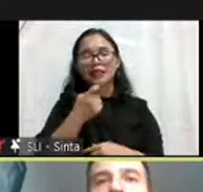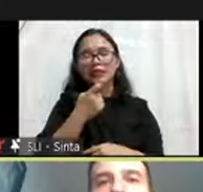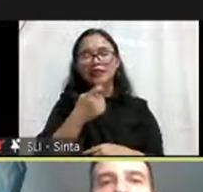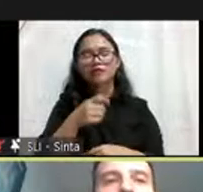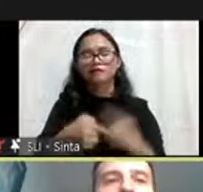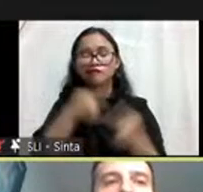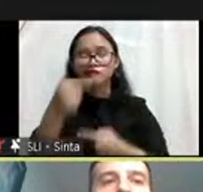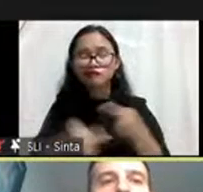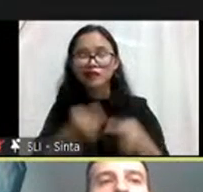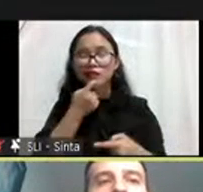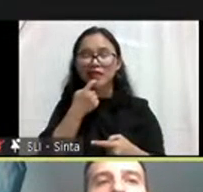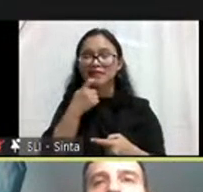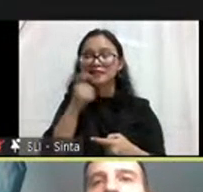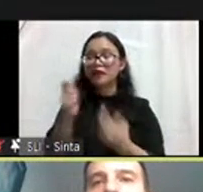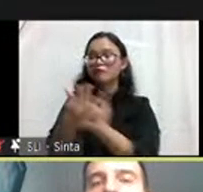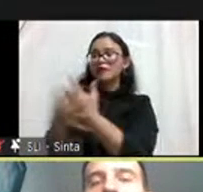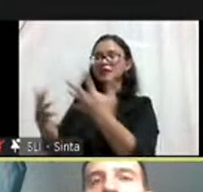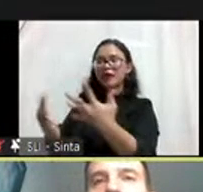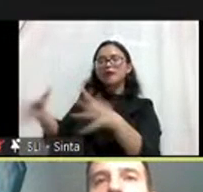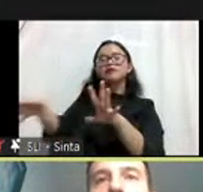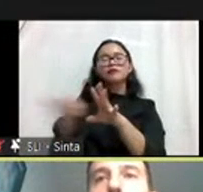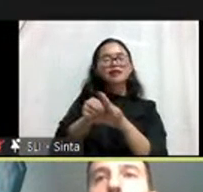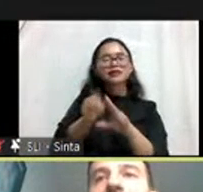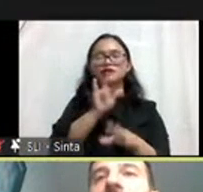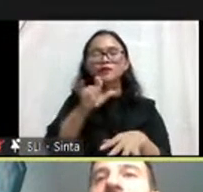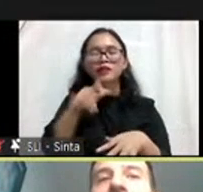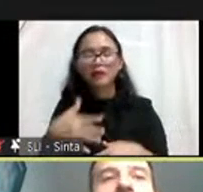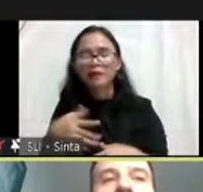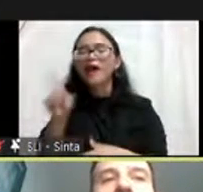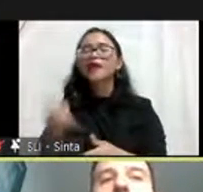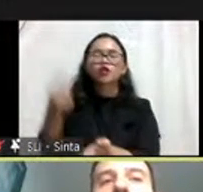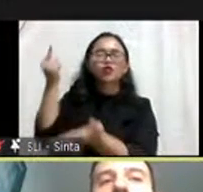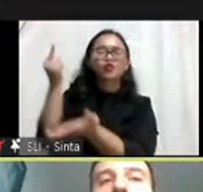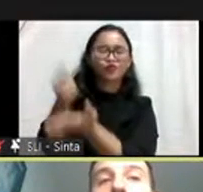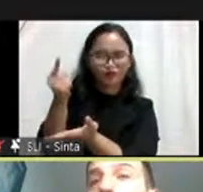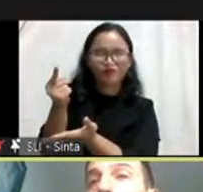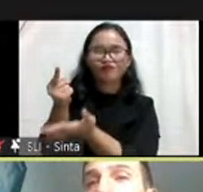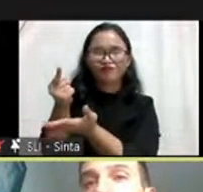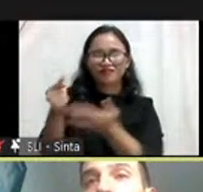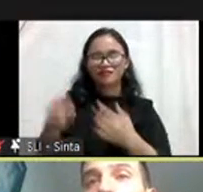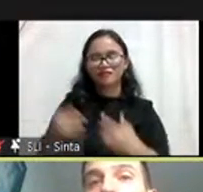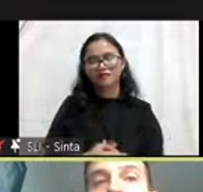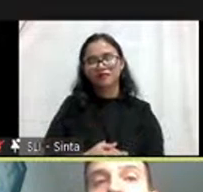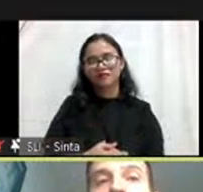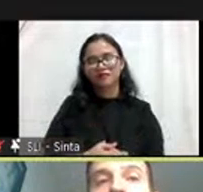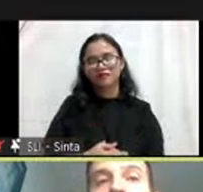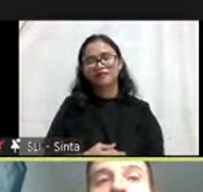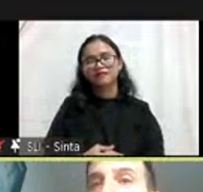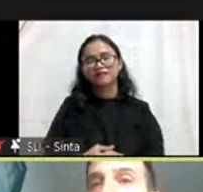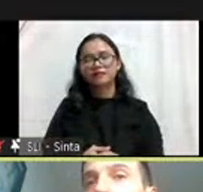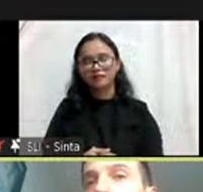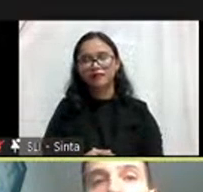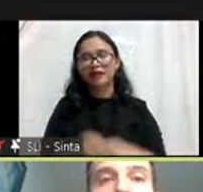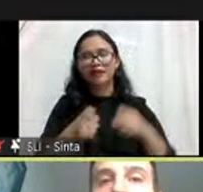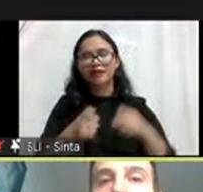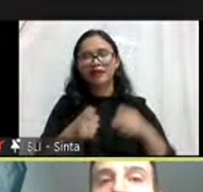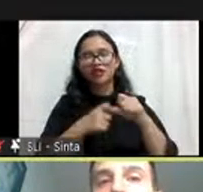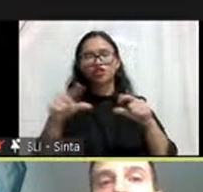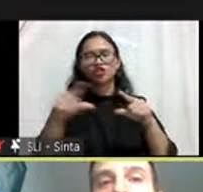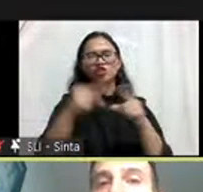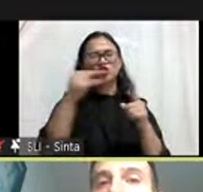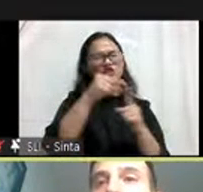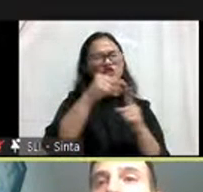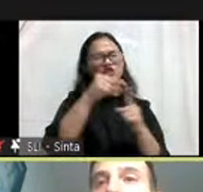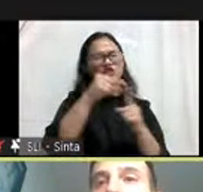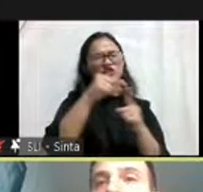partisipasi publik kita lihat di slide berikutnya atau slab bisnis dan slap Ini adalah sebuah tuntutan